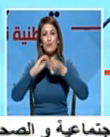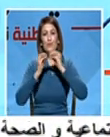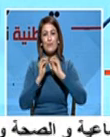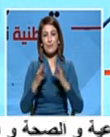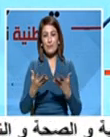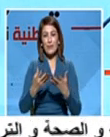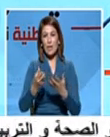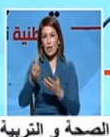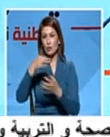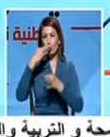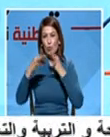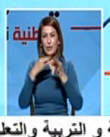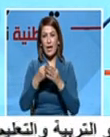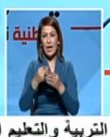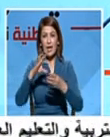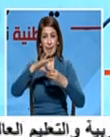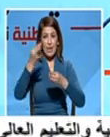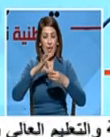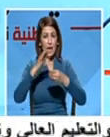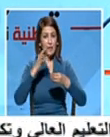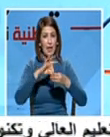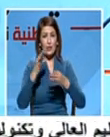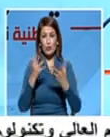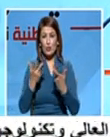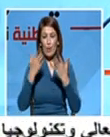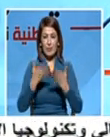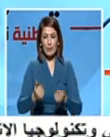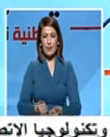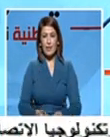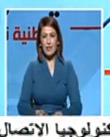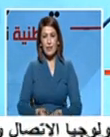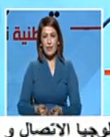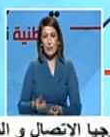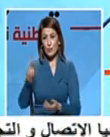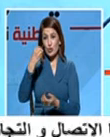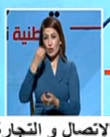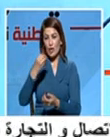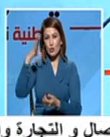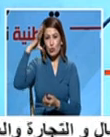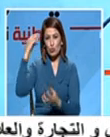تعطيونا الحل خاطر بسرعه حتى يجاوبنا دكتور سليم بن صالح شنو ينجموا يعمل.